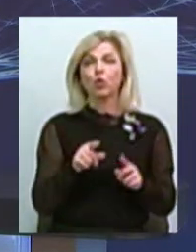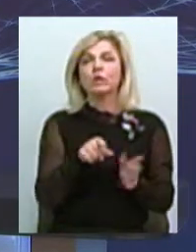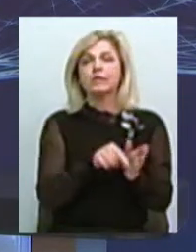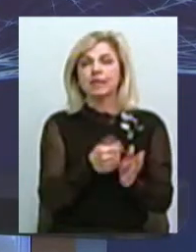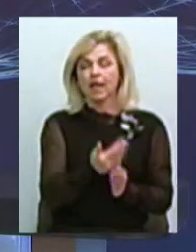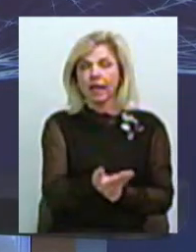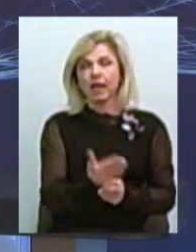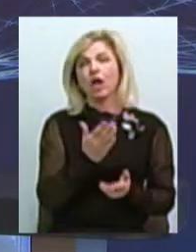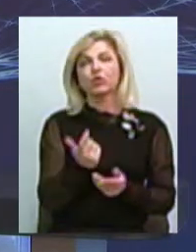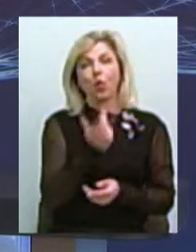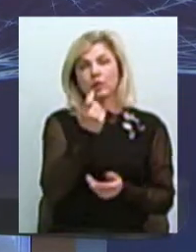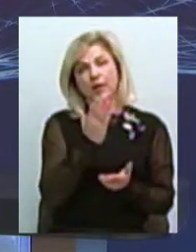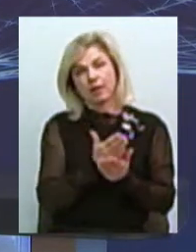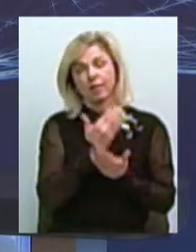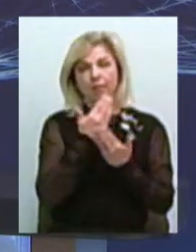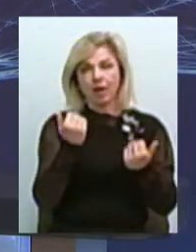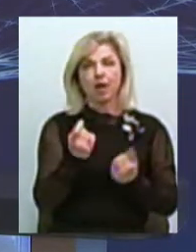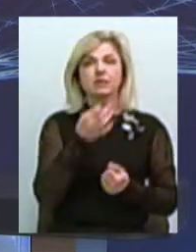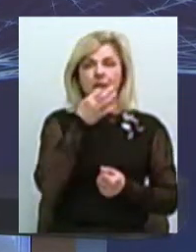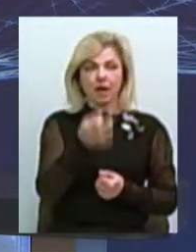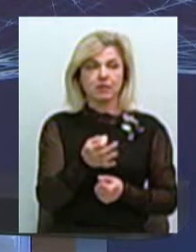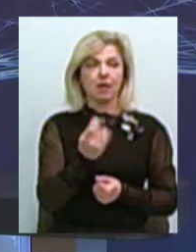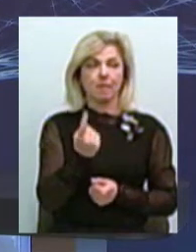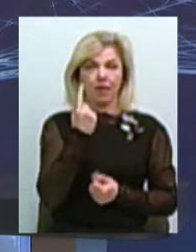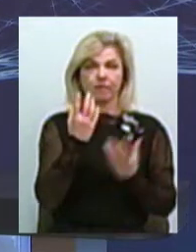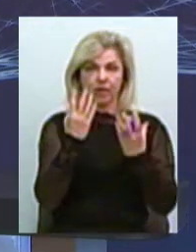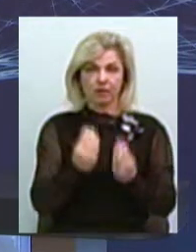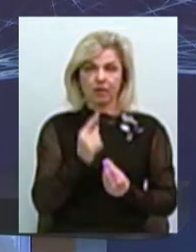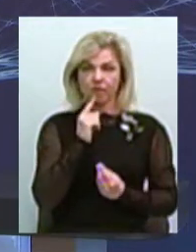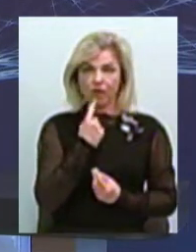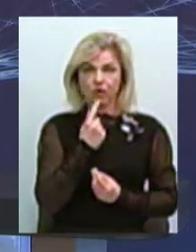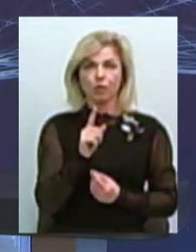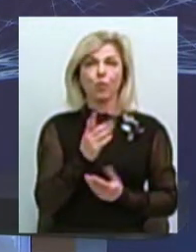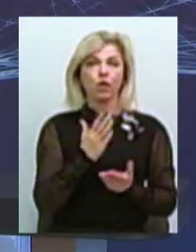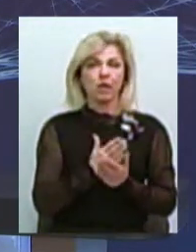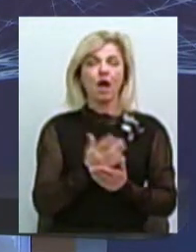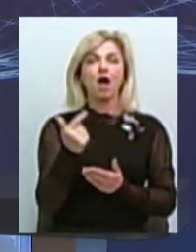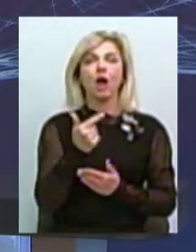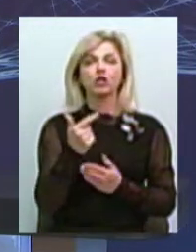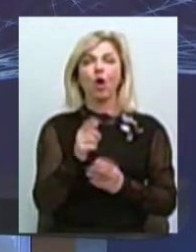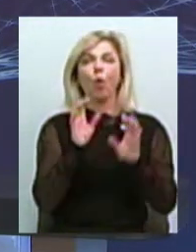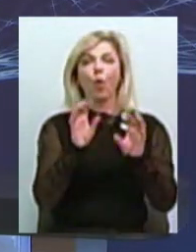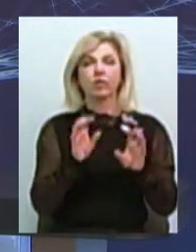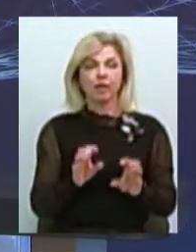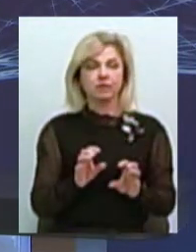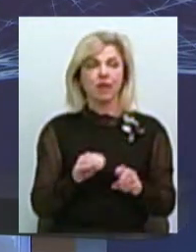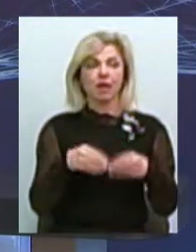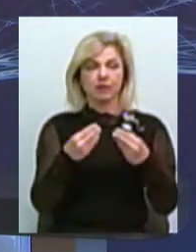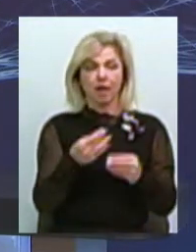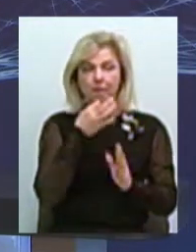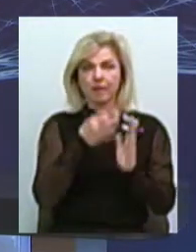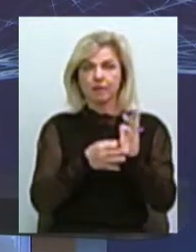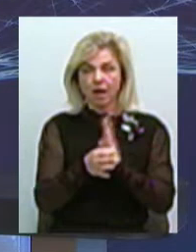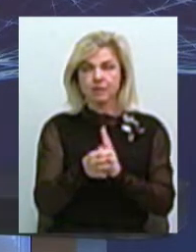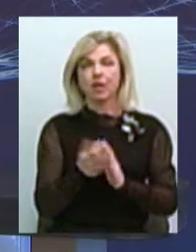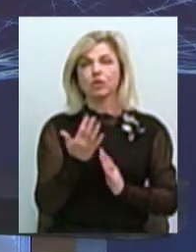чи є вона власницькою, чи ні. Сказати, я думаю, на перший день дуже важко, тому що є в нас цивільний кодекс, який дає нам підказки,